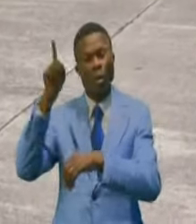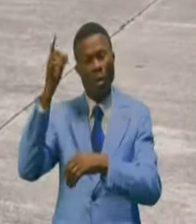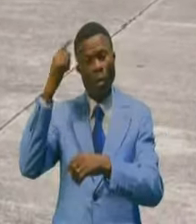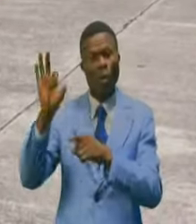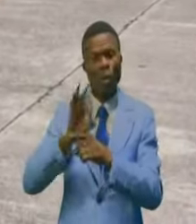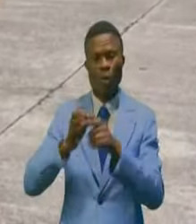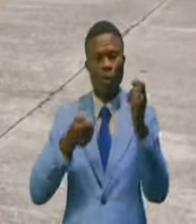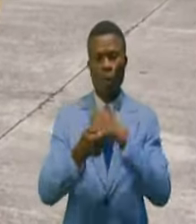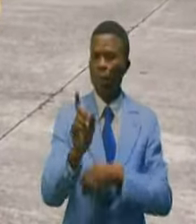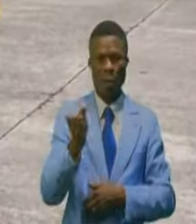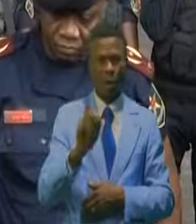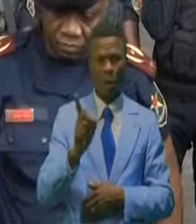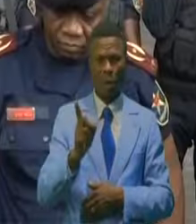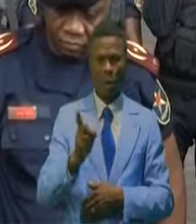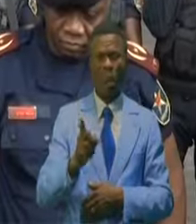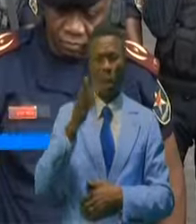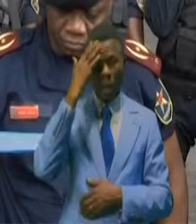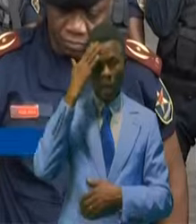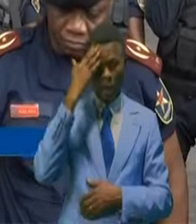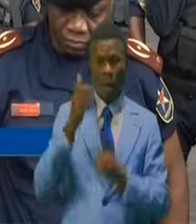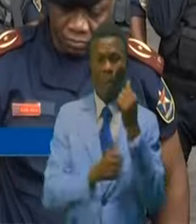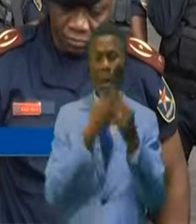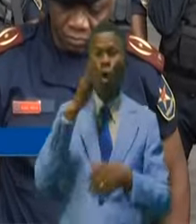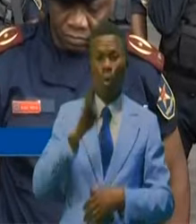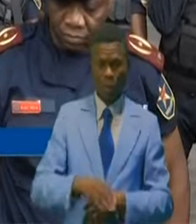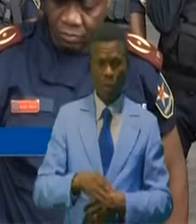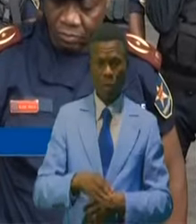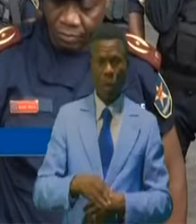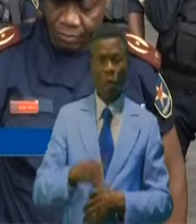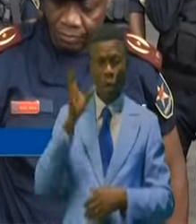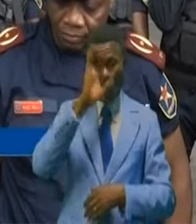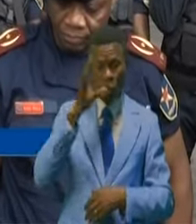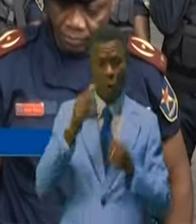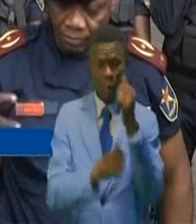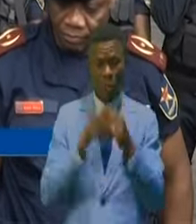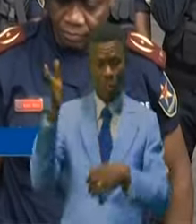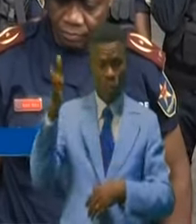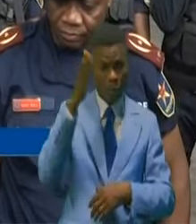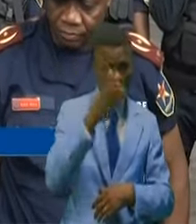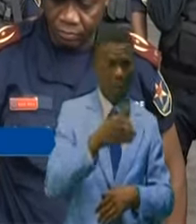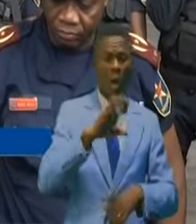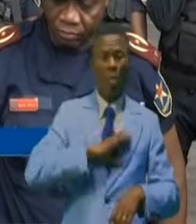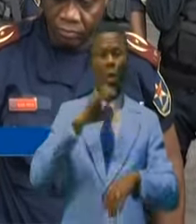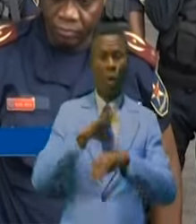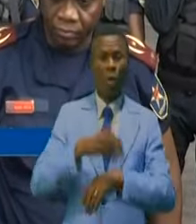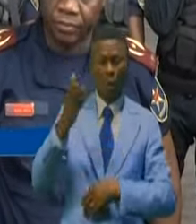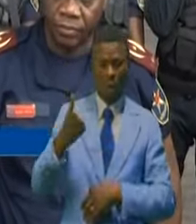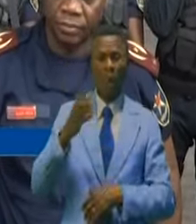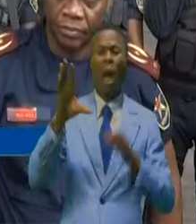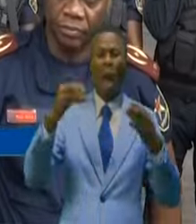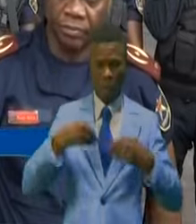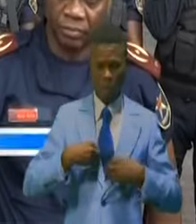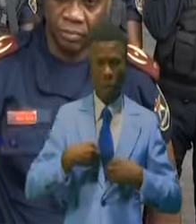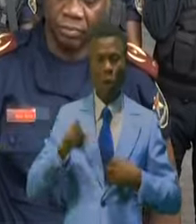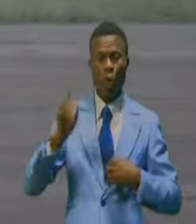cela ne remet pas en cause que tu as dit que tu as dit. Si tu as dit que tu as dit que tu as dit, police est quand même qui va reconnaître que tu